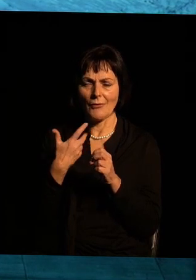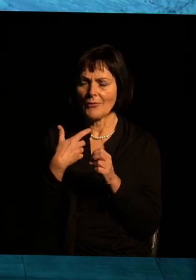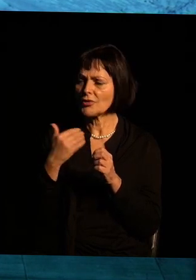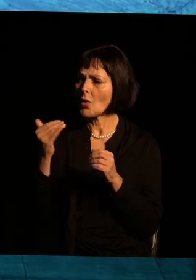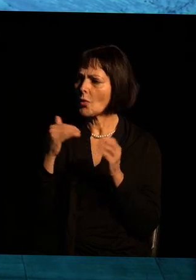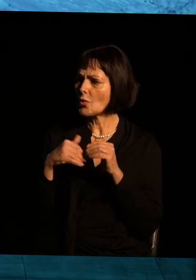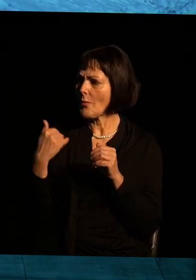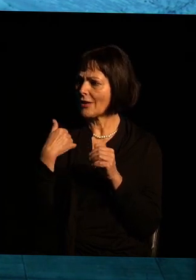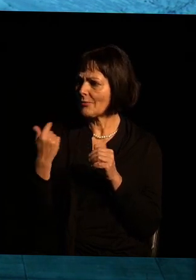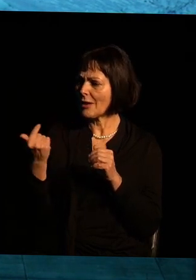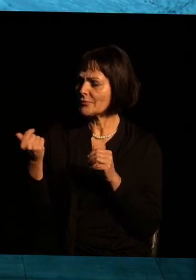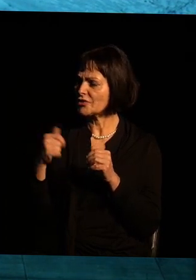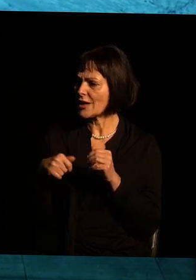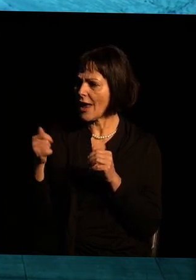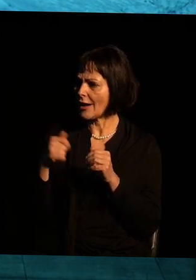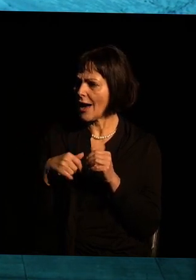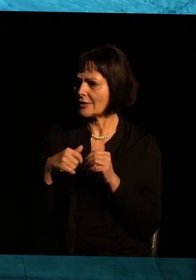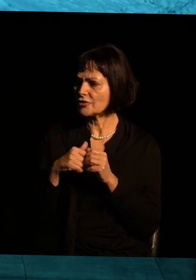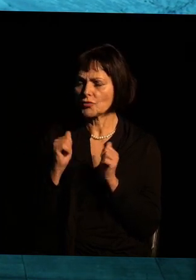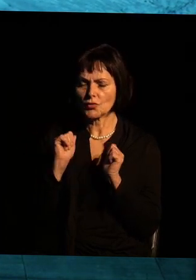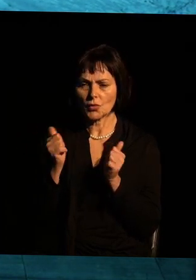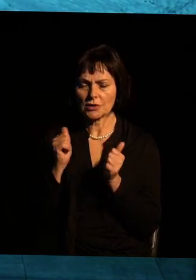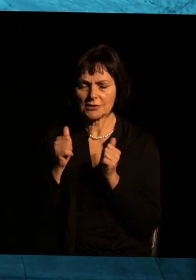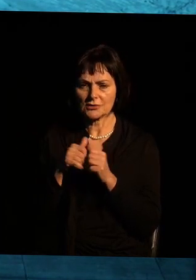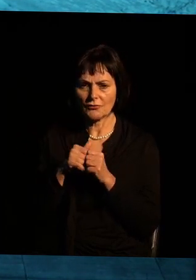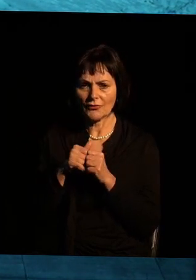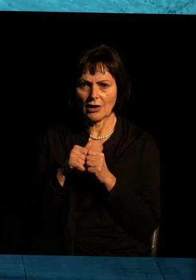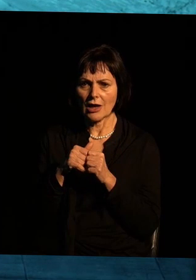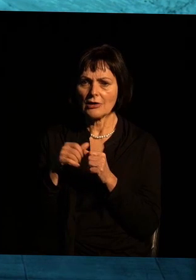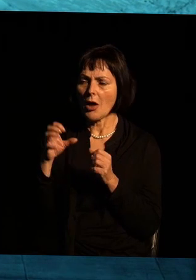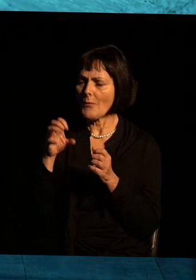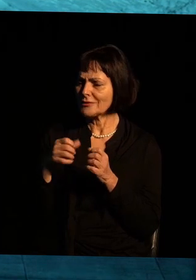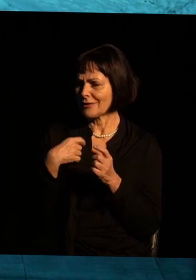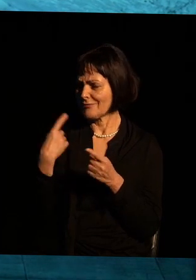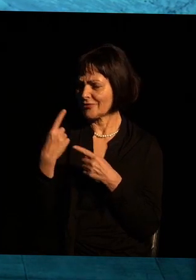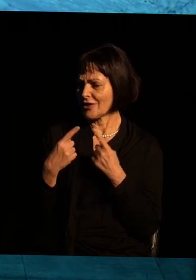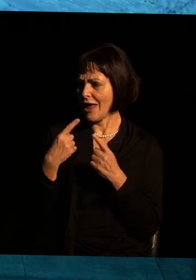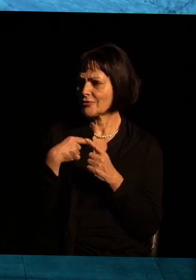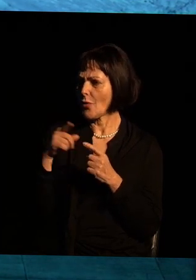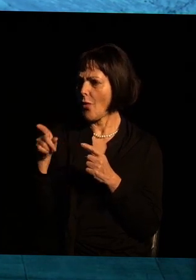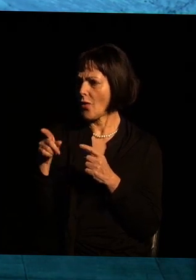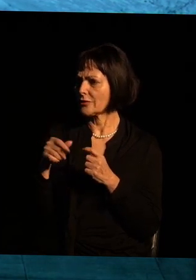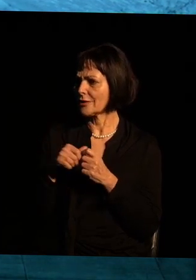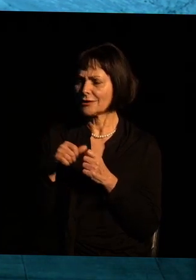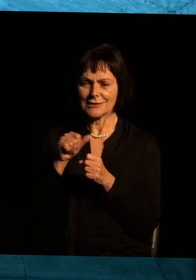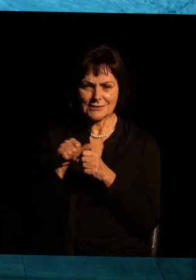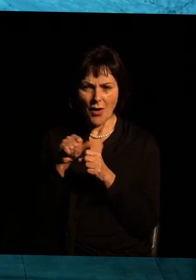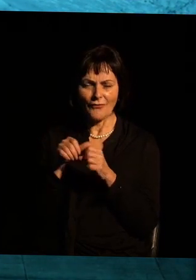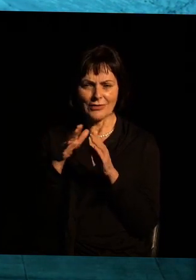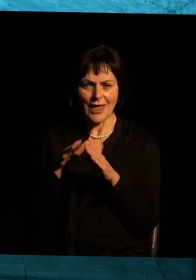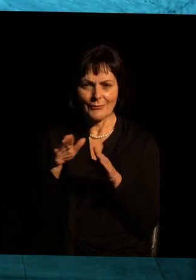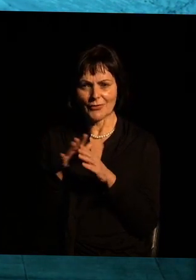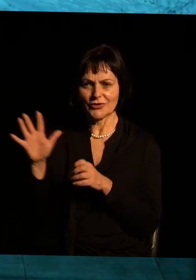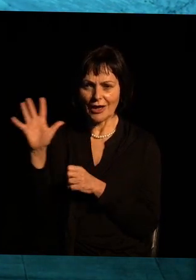grupa Anglików przyjechać, takich turystów właściwie do bazy, i wydawało mi się, że oni tam gdzieś są w namiocie,